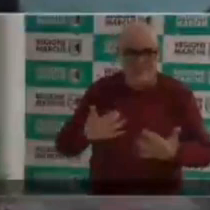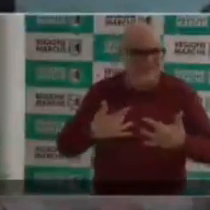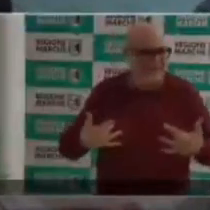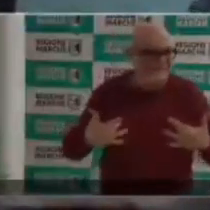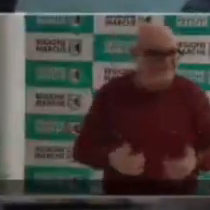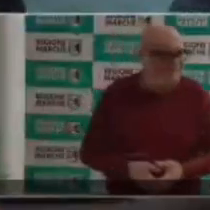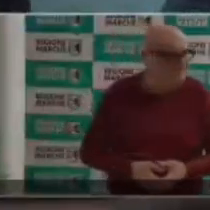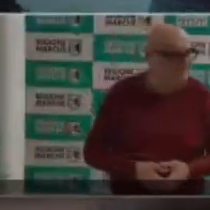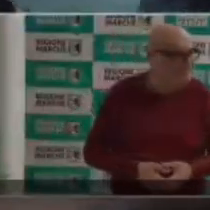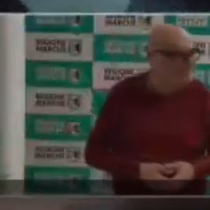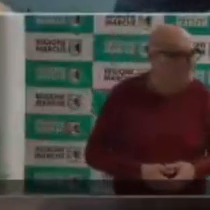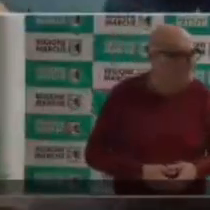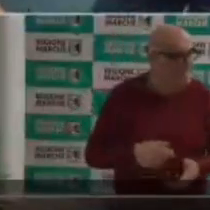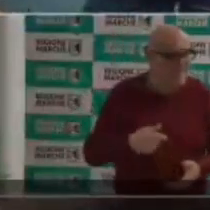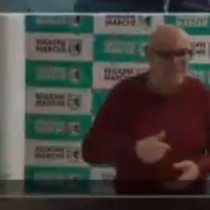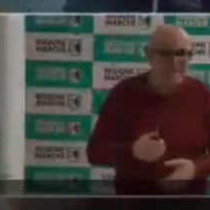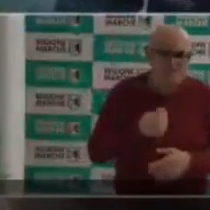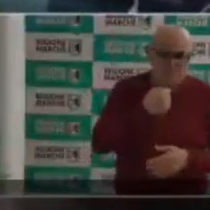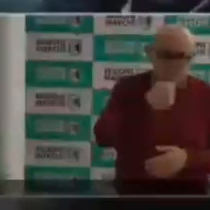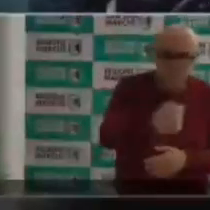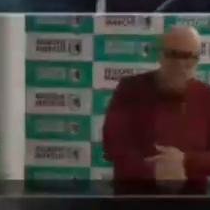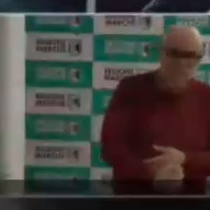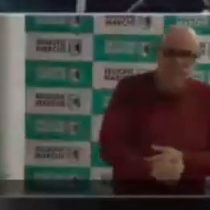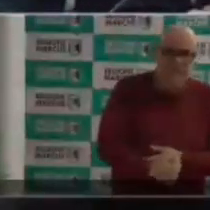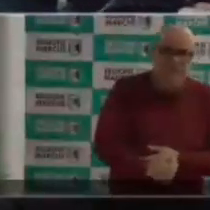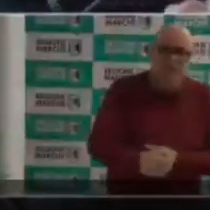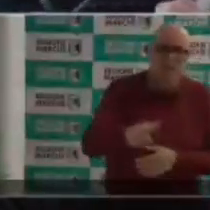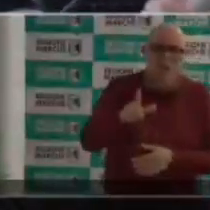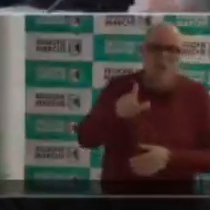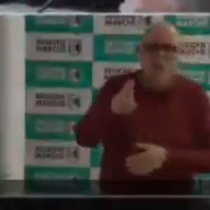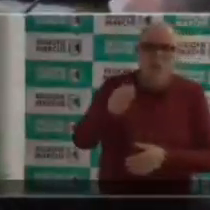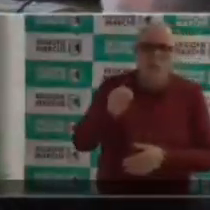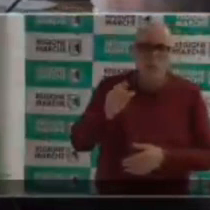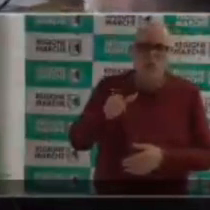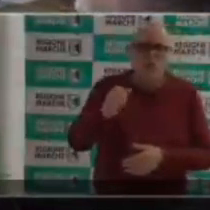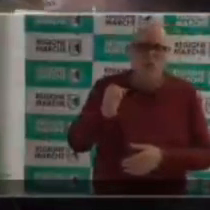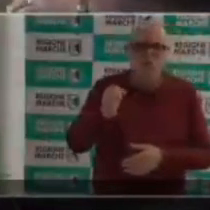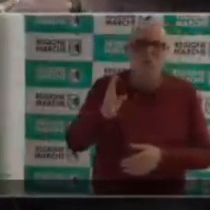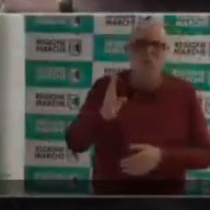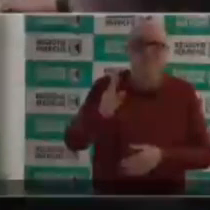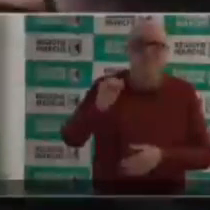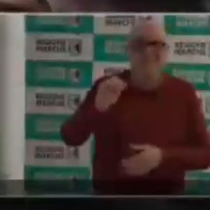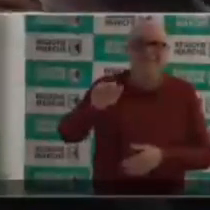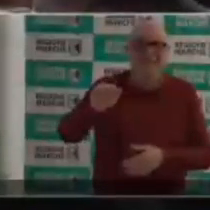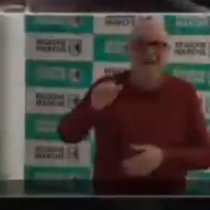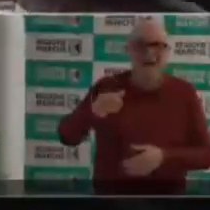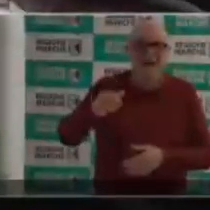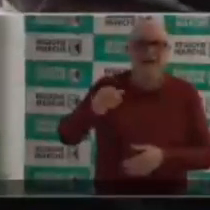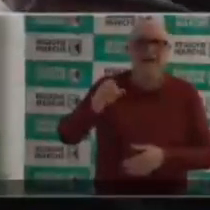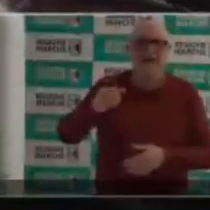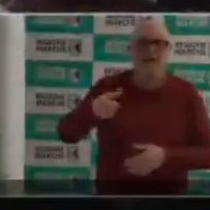Grazie Simone. Adesso cederei la parola a Luigi Biagetti di ACLI e di Massimiliano Bianchini di ARCI,